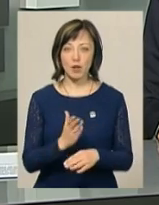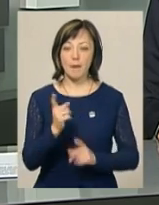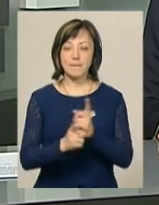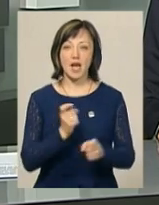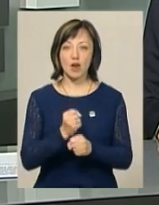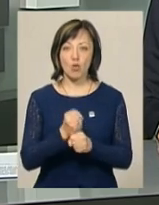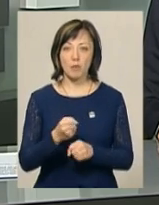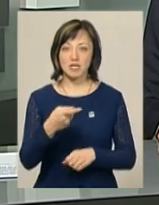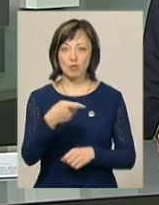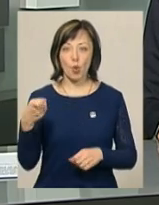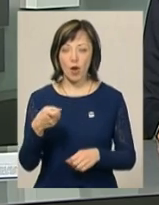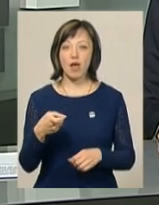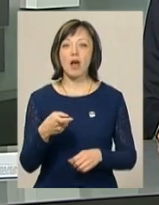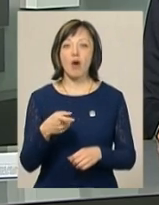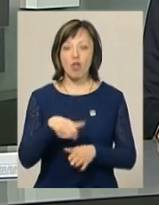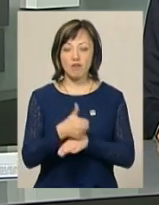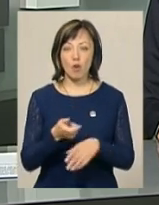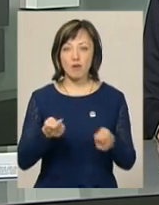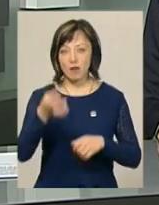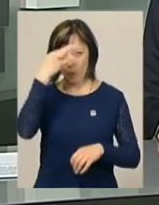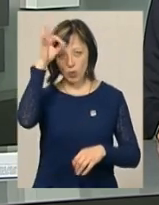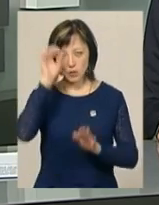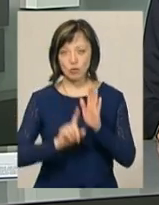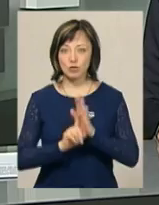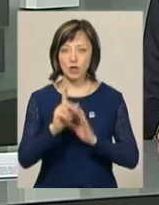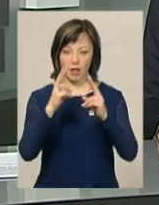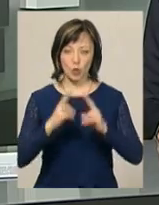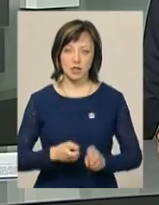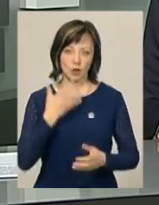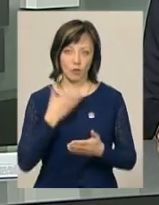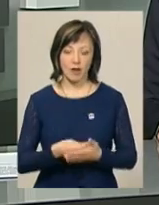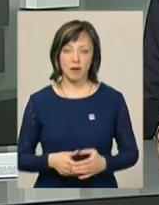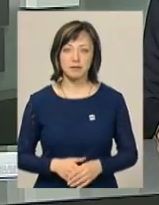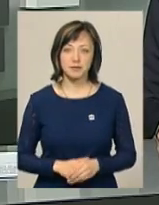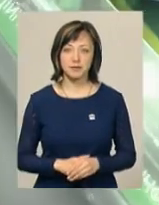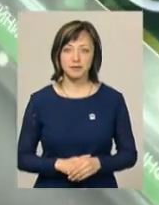переробки вогнепальної зброї, головне управління Нацполіції розпочало досудове розслідування.